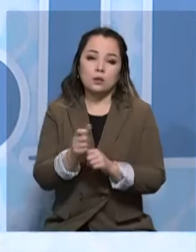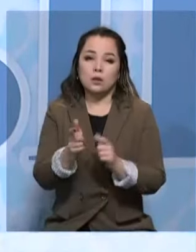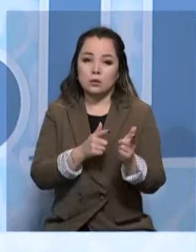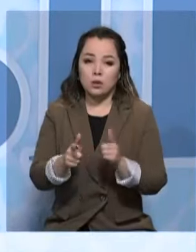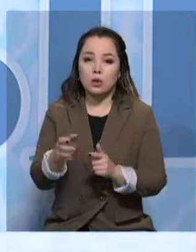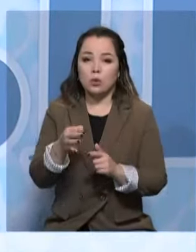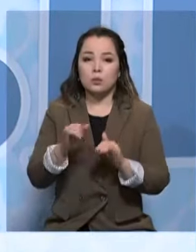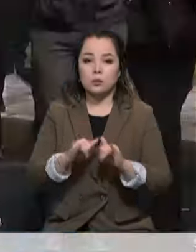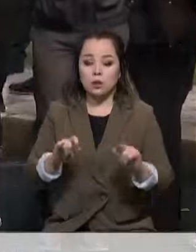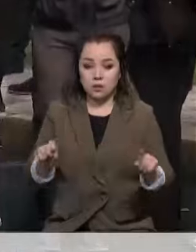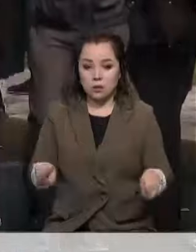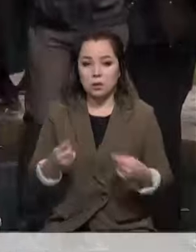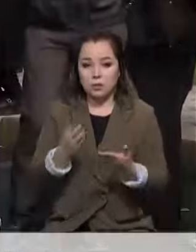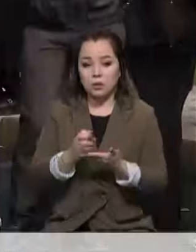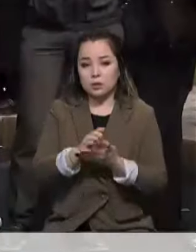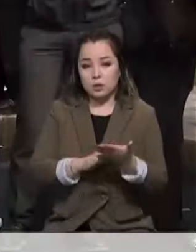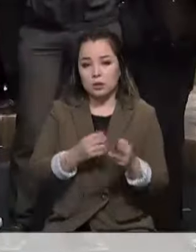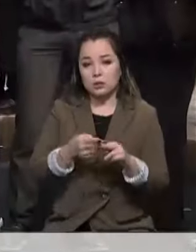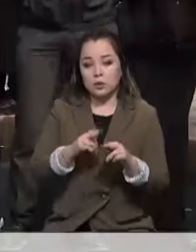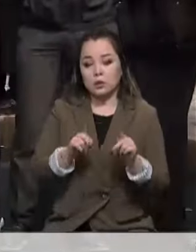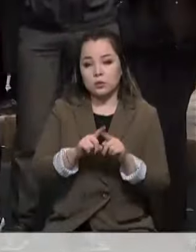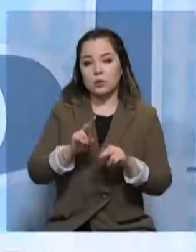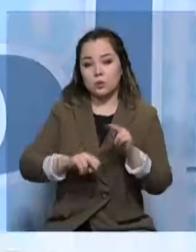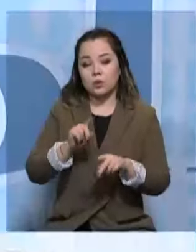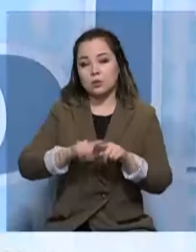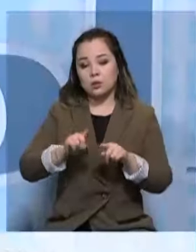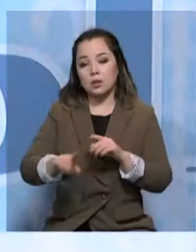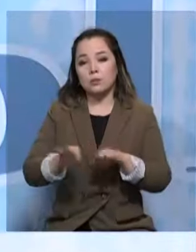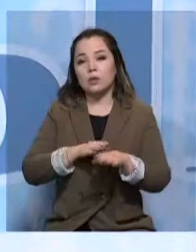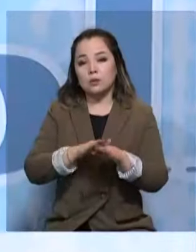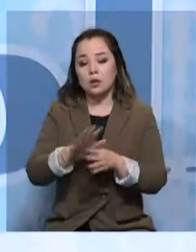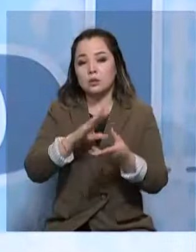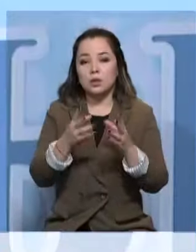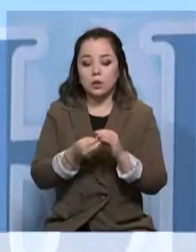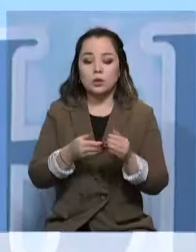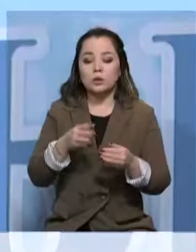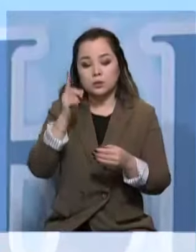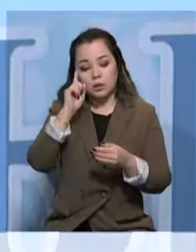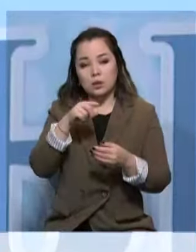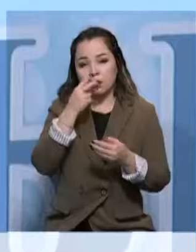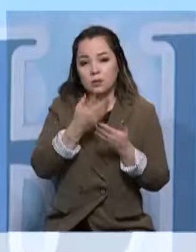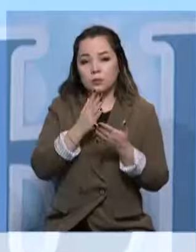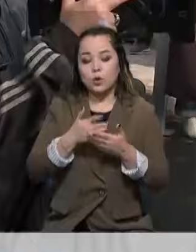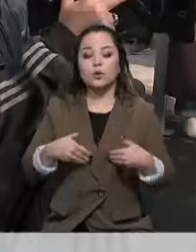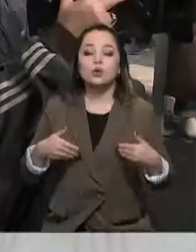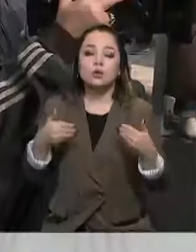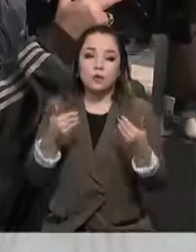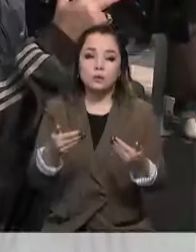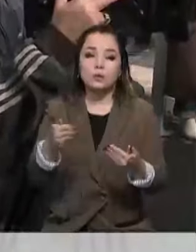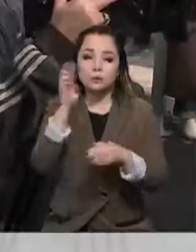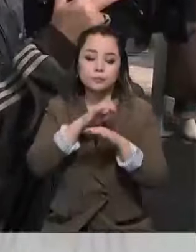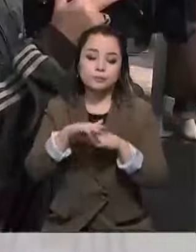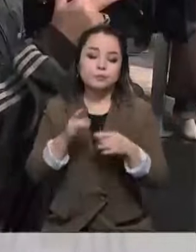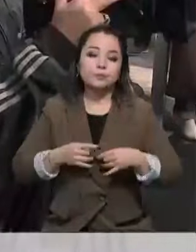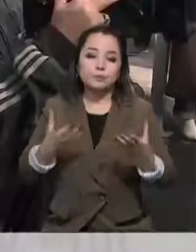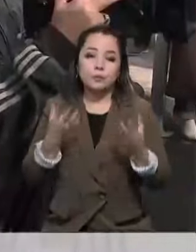әрі қарай дамып келе жатыр. Микроаудандардың бәріне үйлер салынмады. Процесті жалпы тоқтатпаймыз. Бәріңізге құтты болсын деймін. Мереке қарсаңында